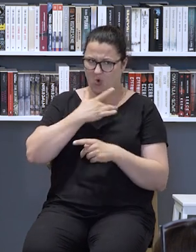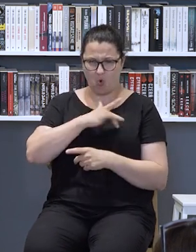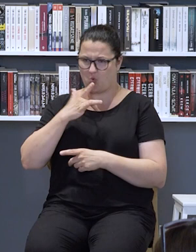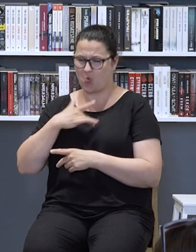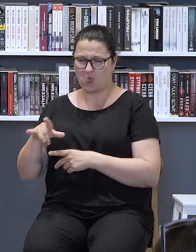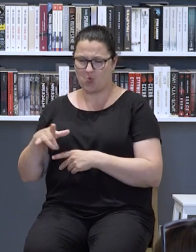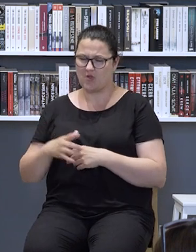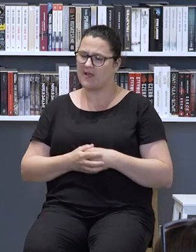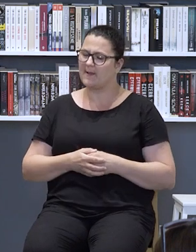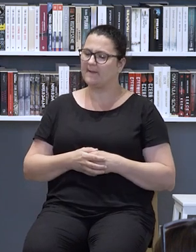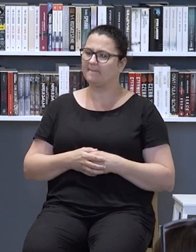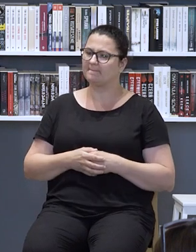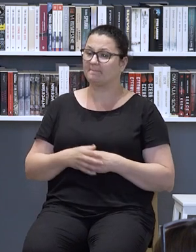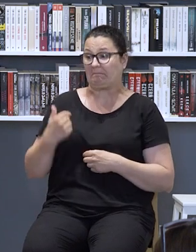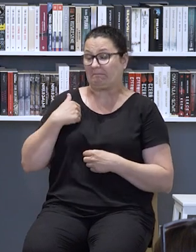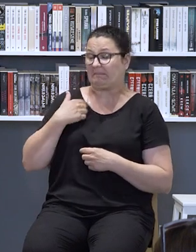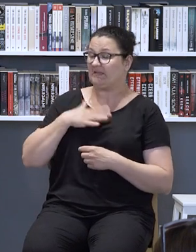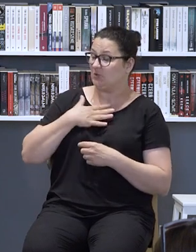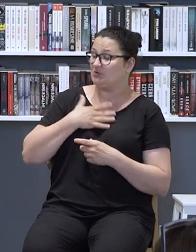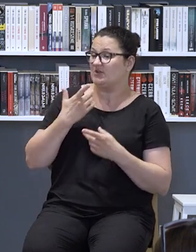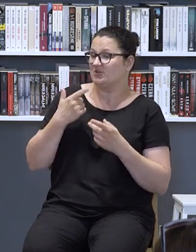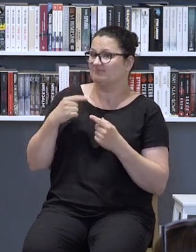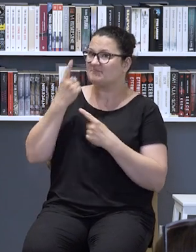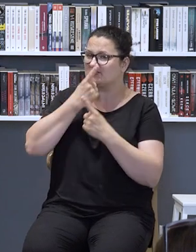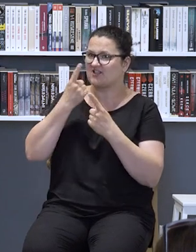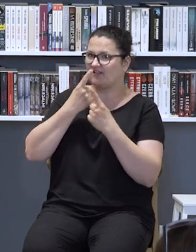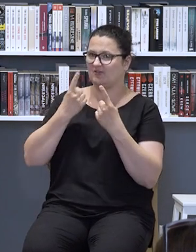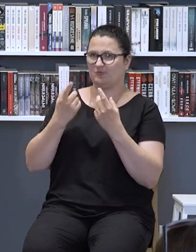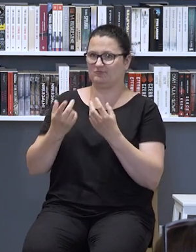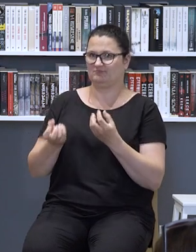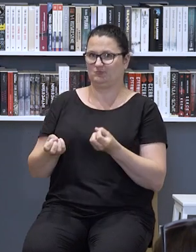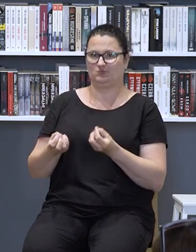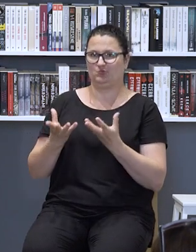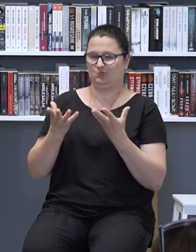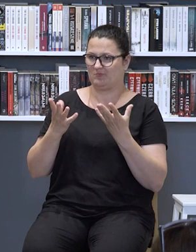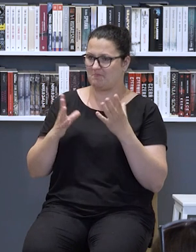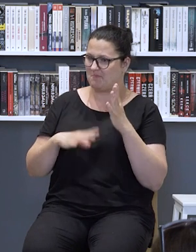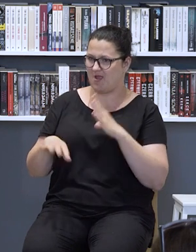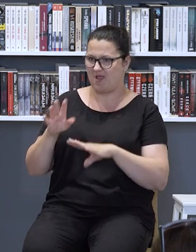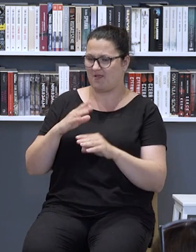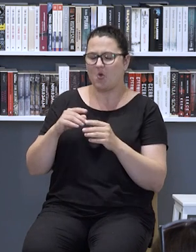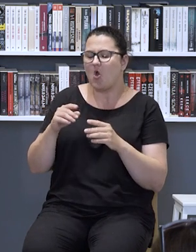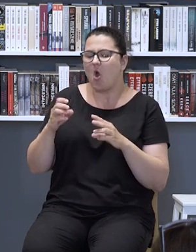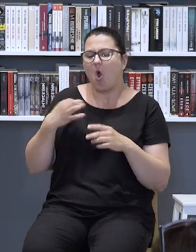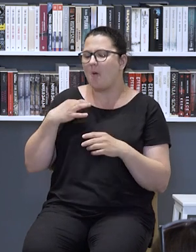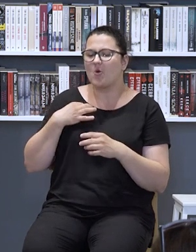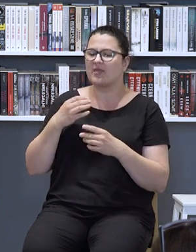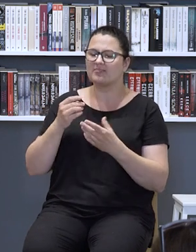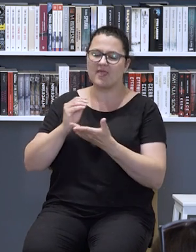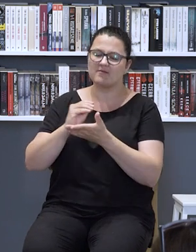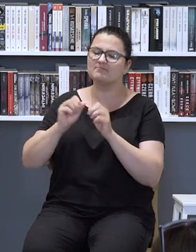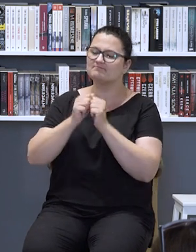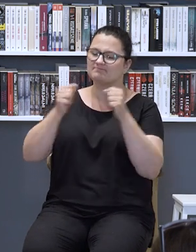jakby to jest takie trochę myślenie też magiczne, to znaczy nieważne, co ci ludzie by napisali na tym pergaminie, to już